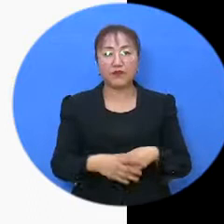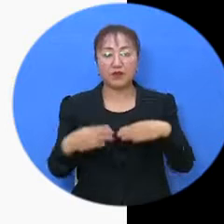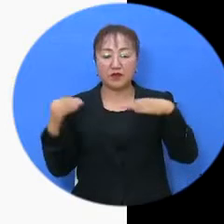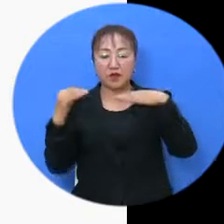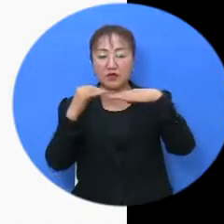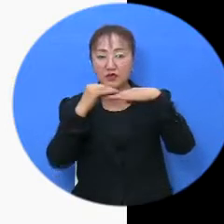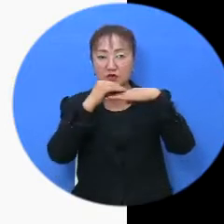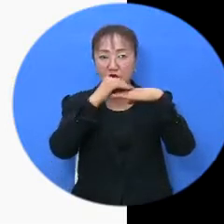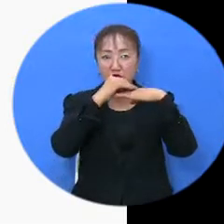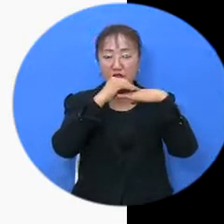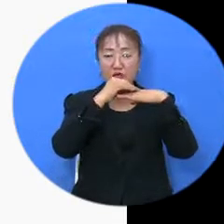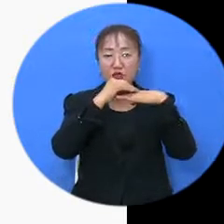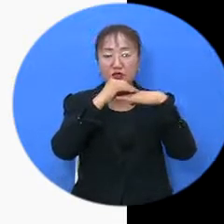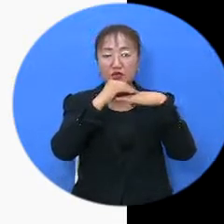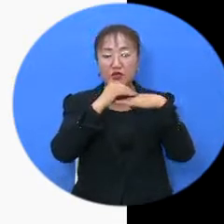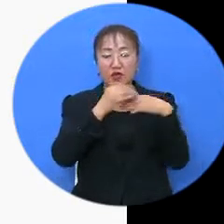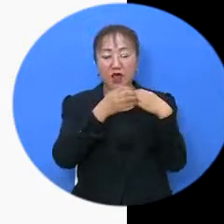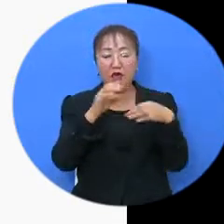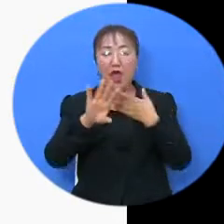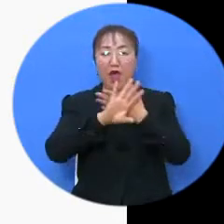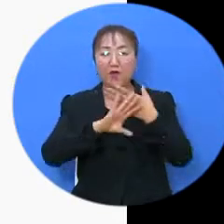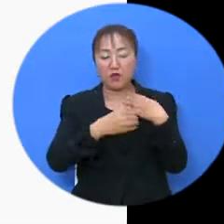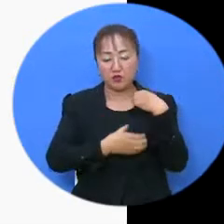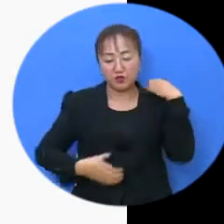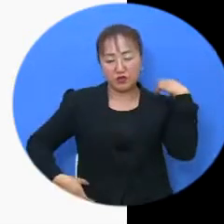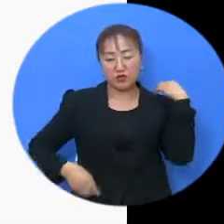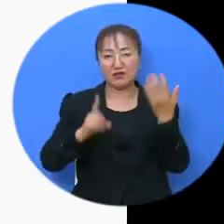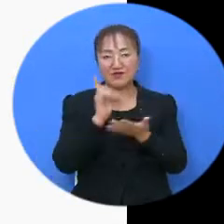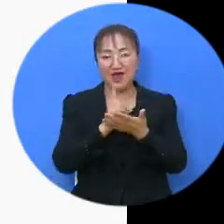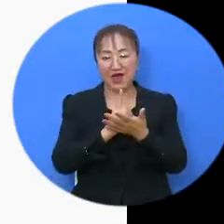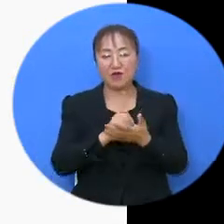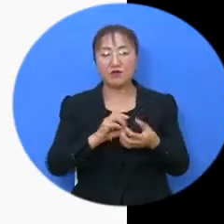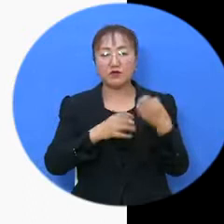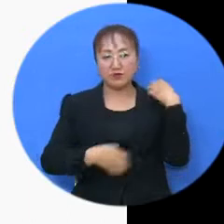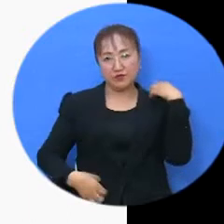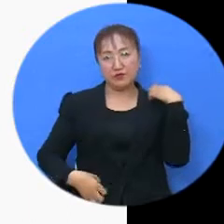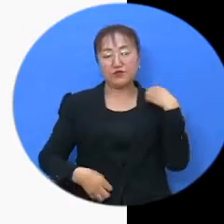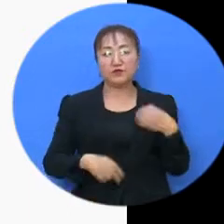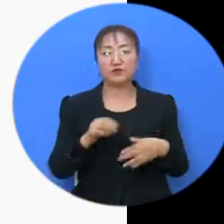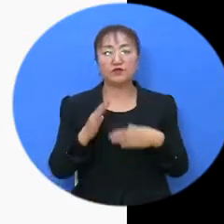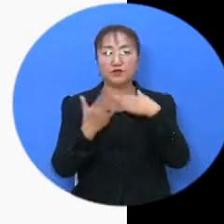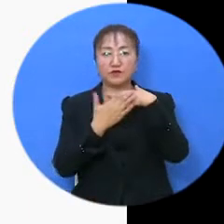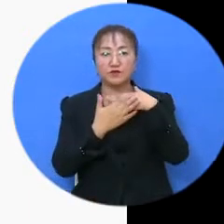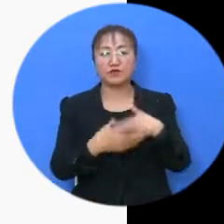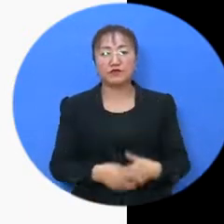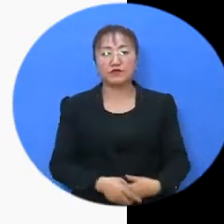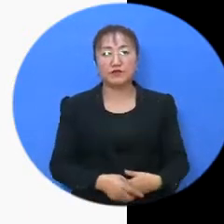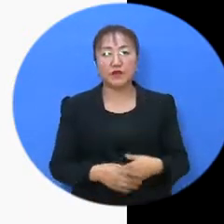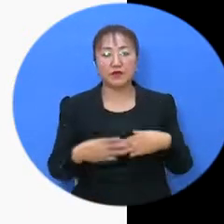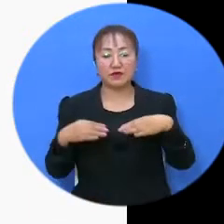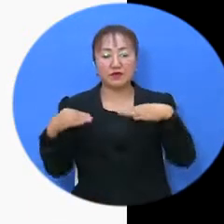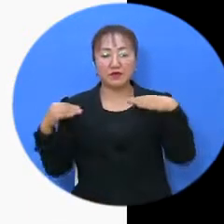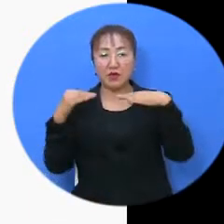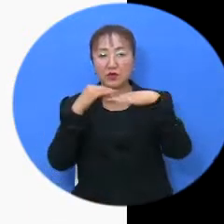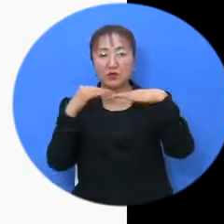хэрэгслээр зорчихдоо хамгаалах бүсээ заавал зүүж хөвших хэрэгтэй шүү. Замын хөдөлгөөнд